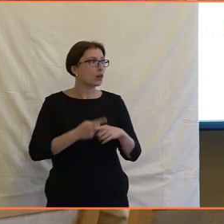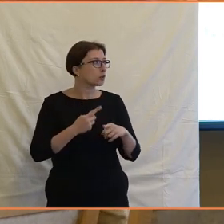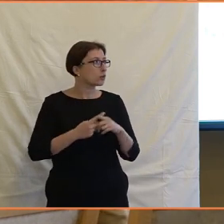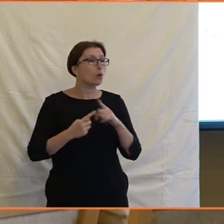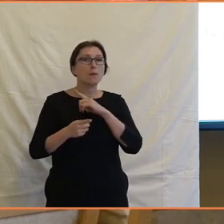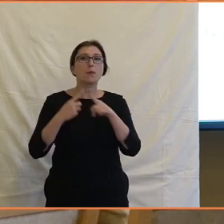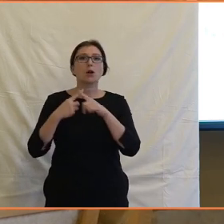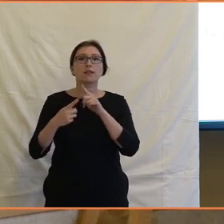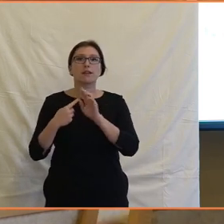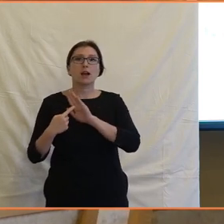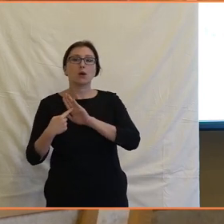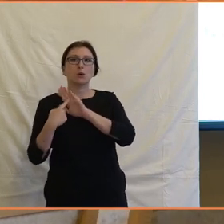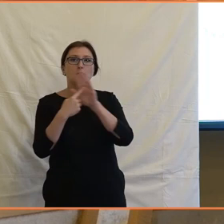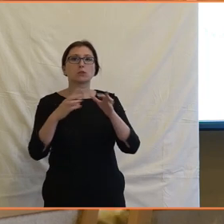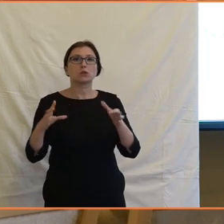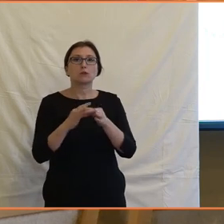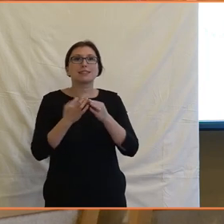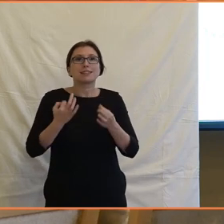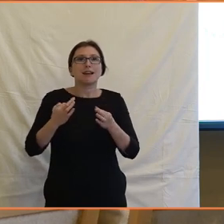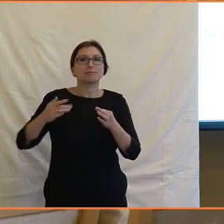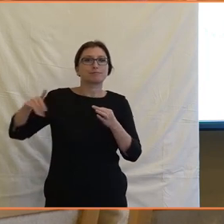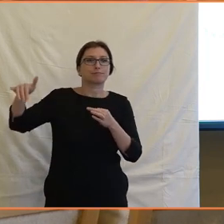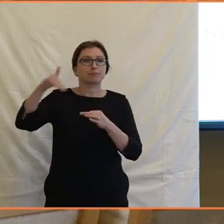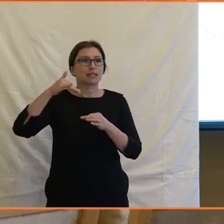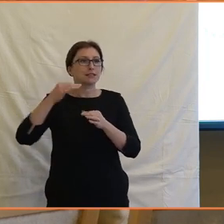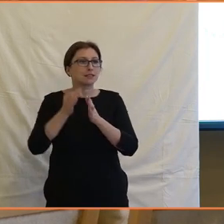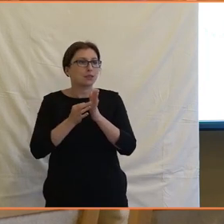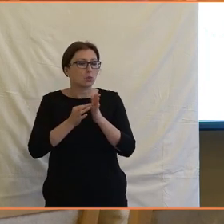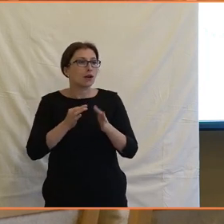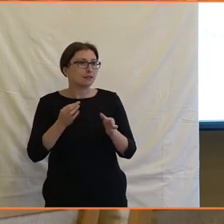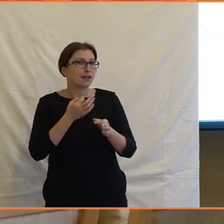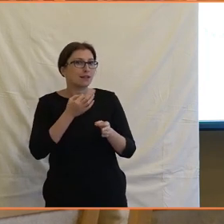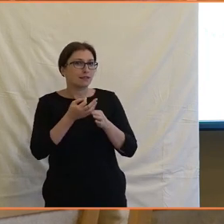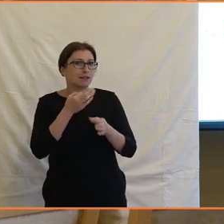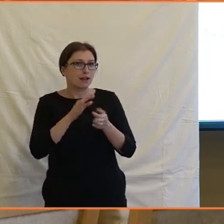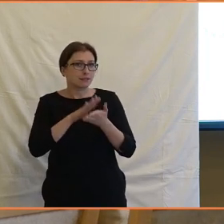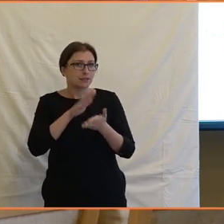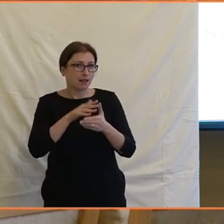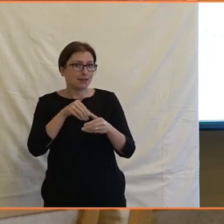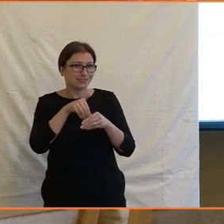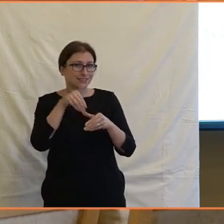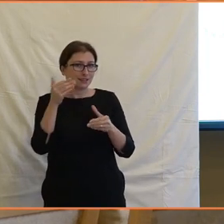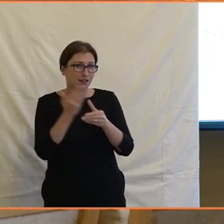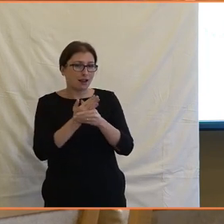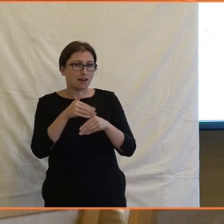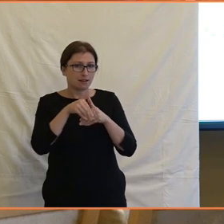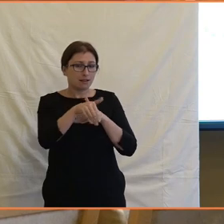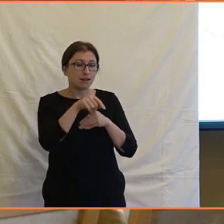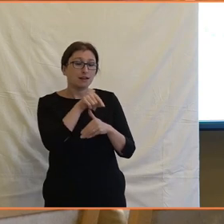politické pozadí toho, co se zrovna děje kolem datových schránek, což je hrozně dobrý příklad vlastně k té debatě o digitálním vyloučení, kterou